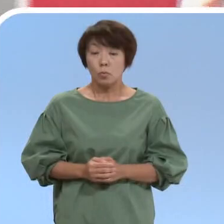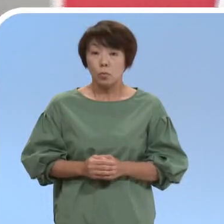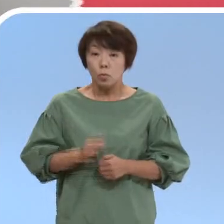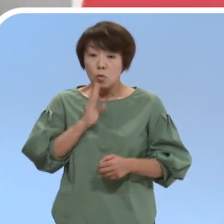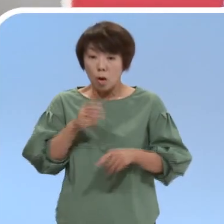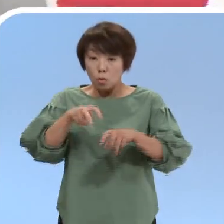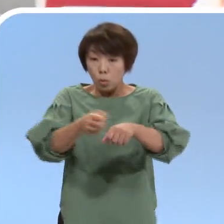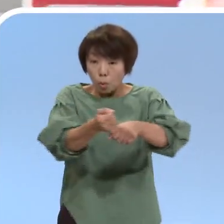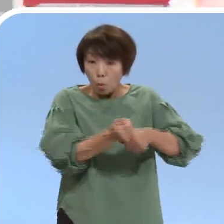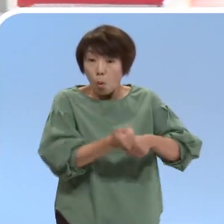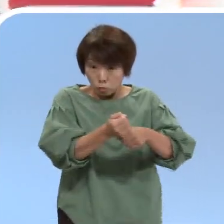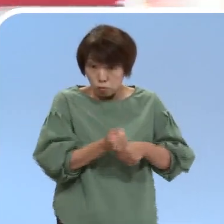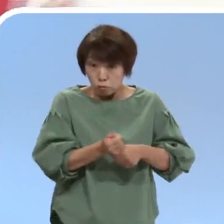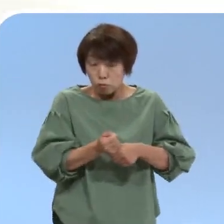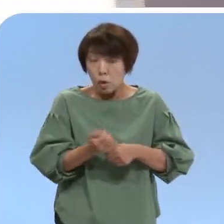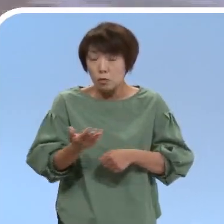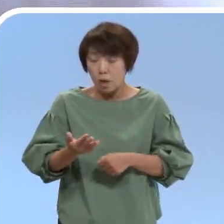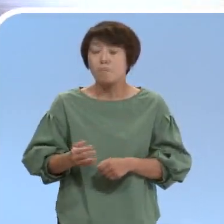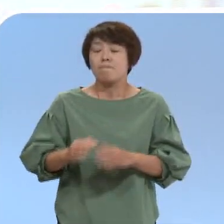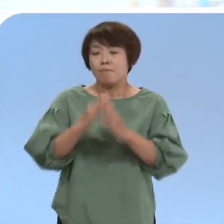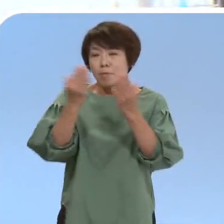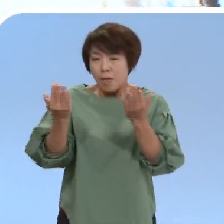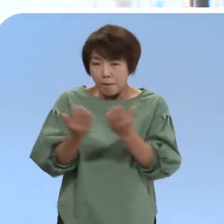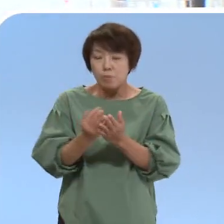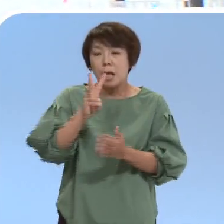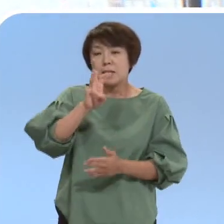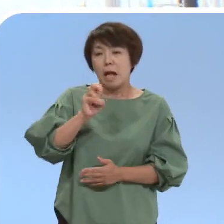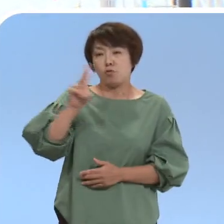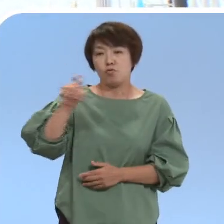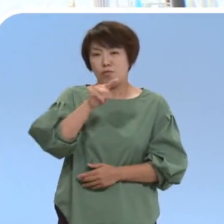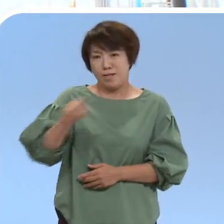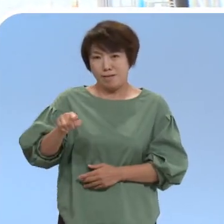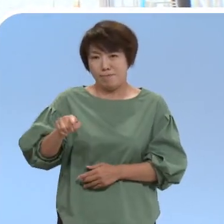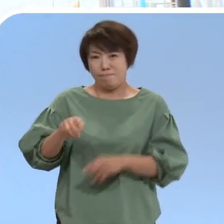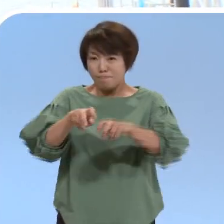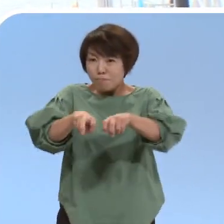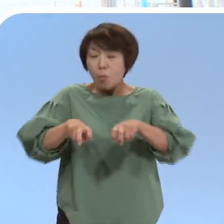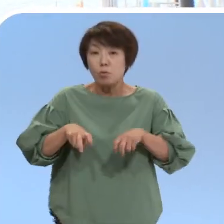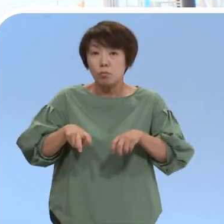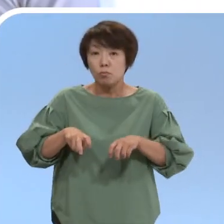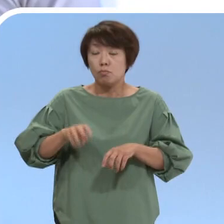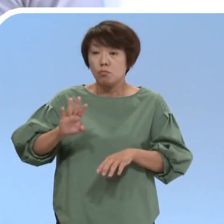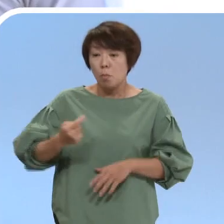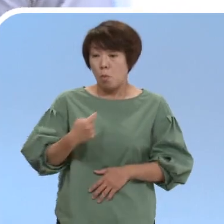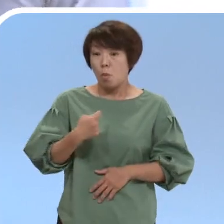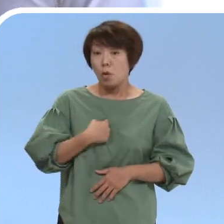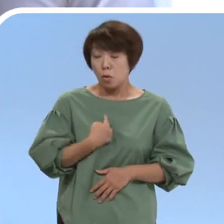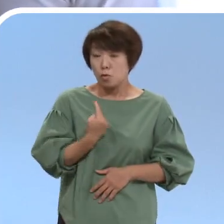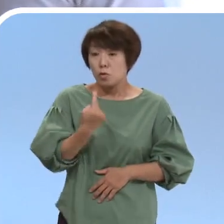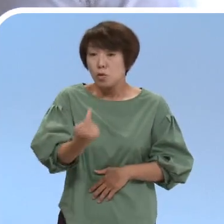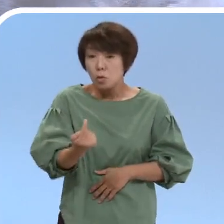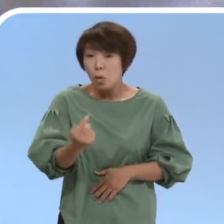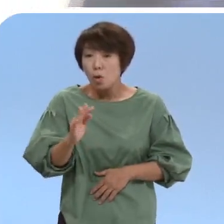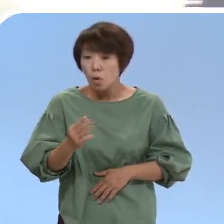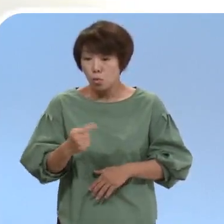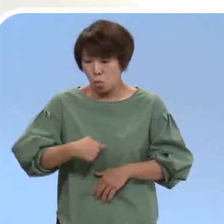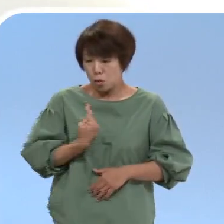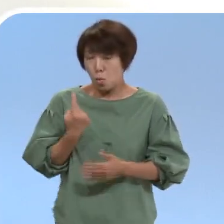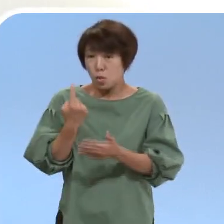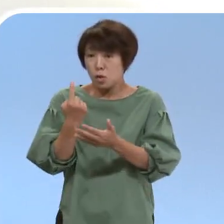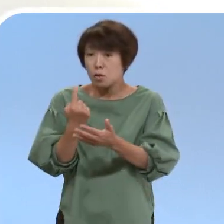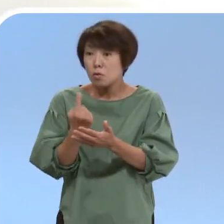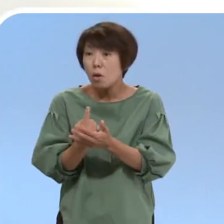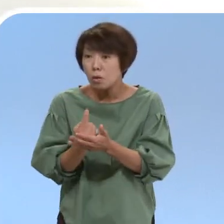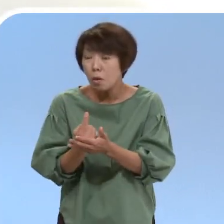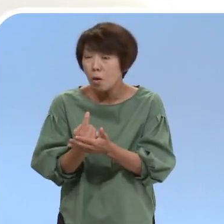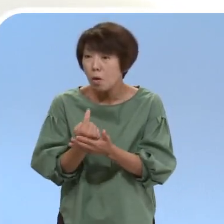これをこう漕ぐんですか。 はい、総勢ですね、32人乗ります。 ただ今回あいおいペーロンの